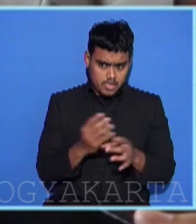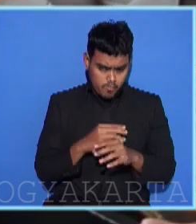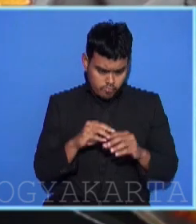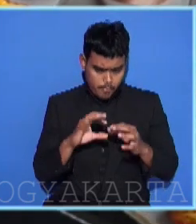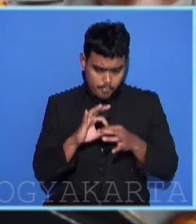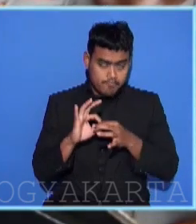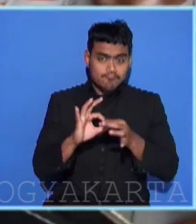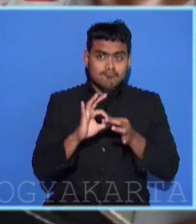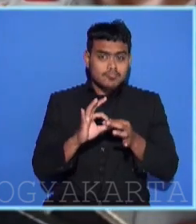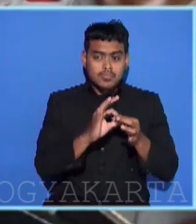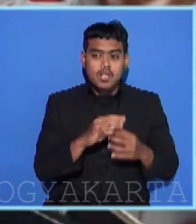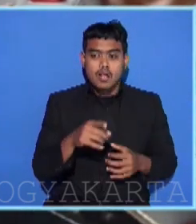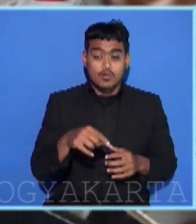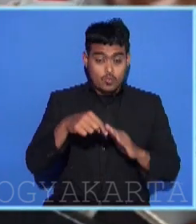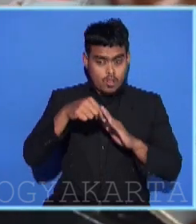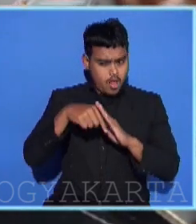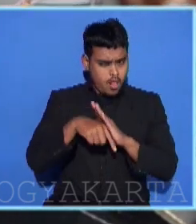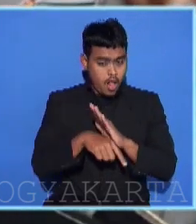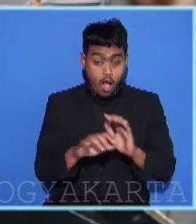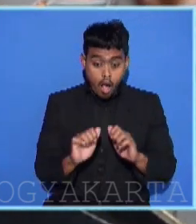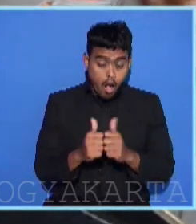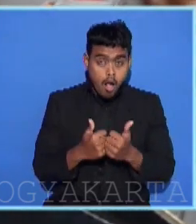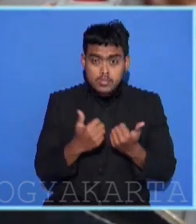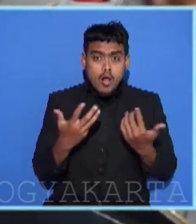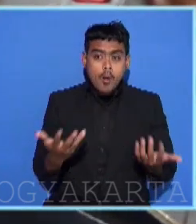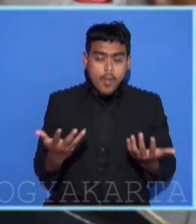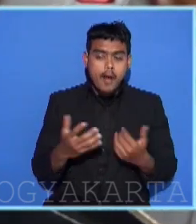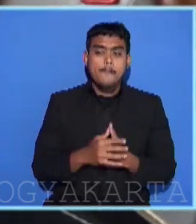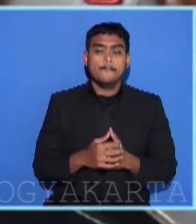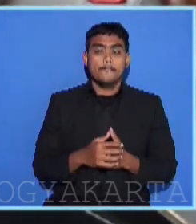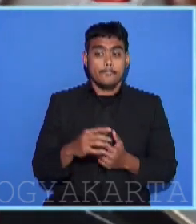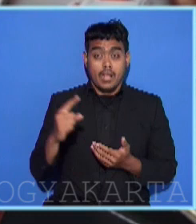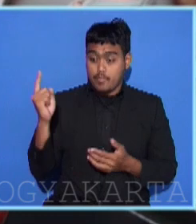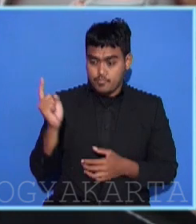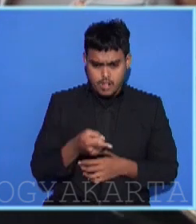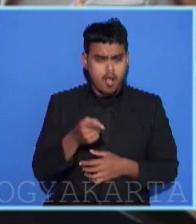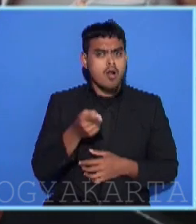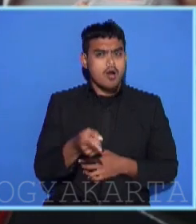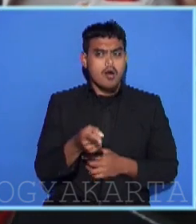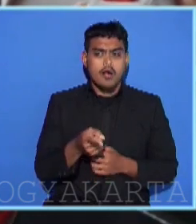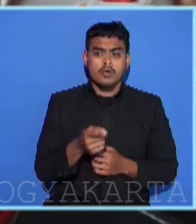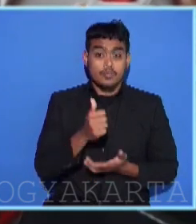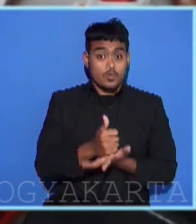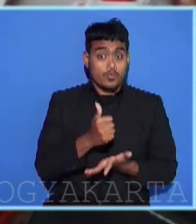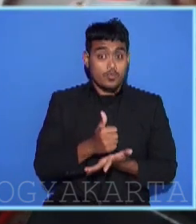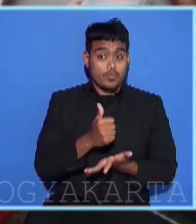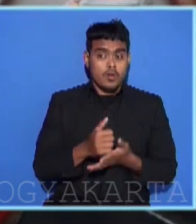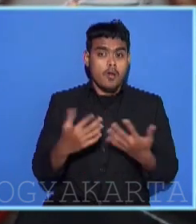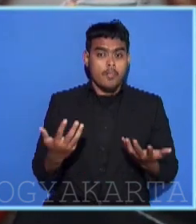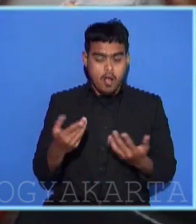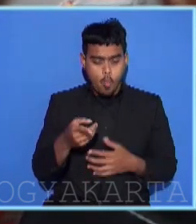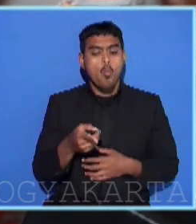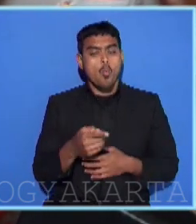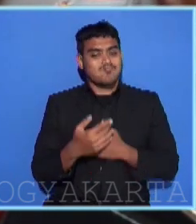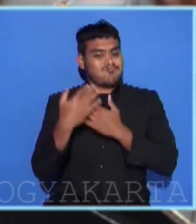supaya cermat hasilnya, tentunya saya perintahkan juga untuk betul-betul bisa